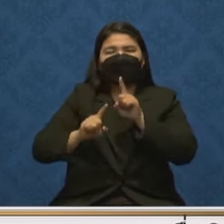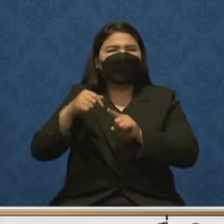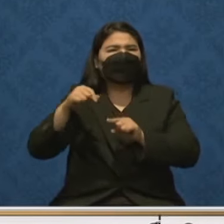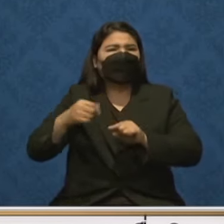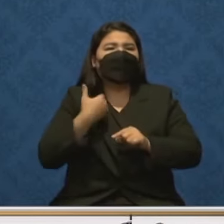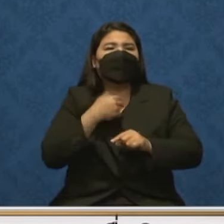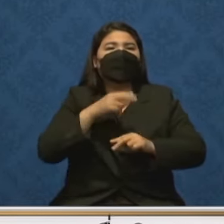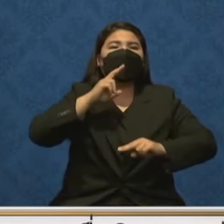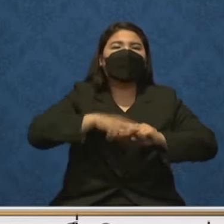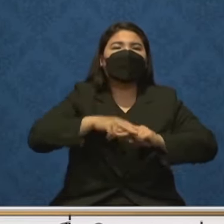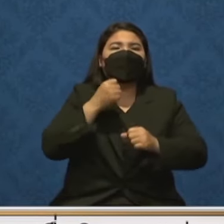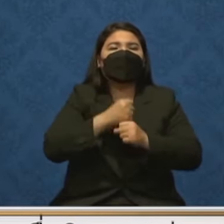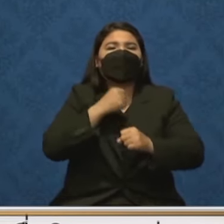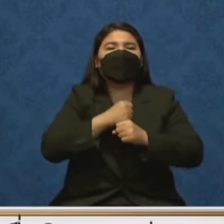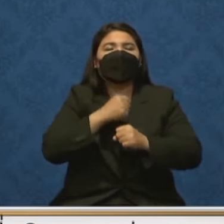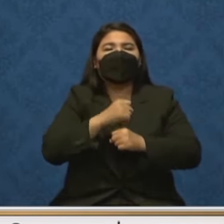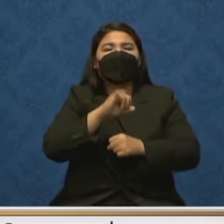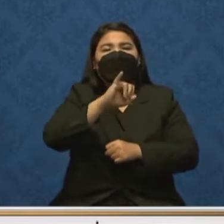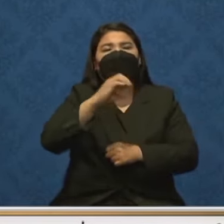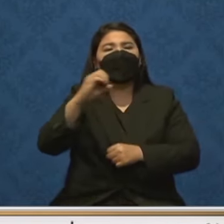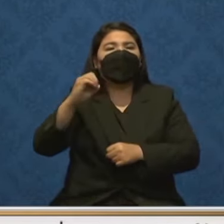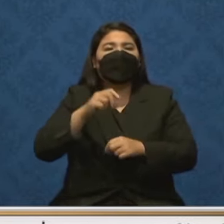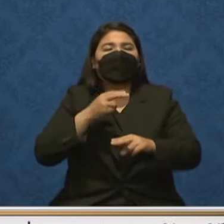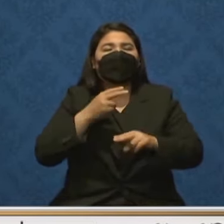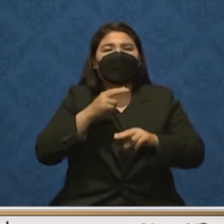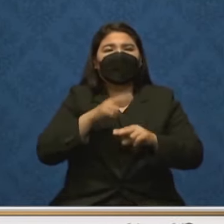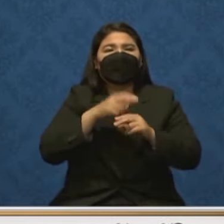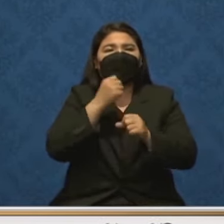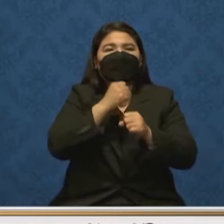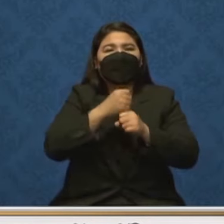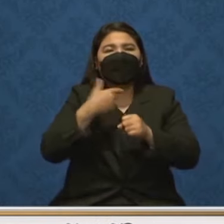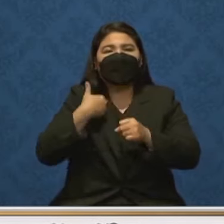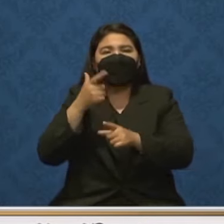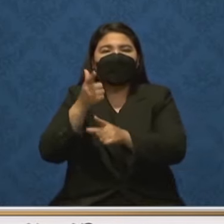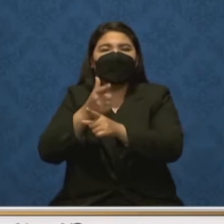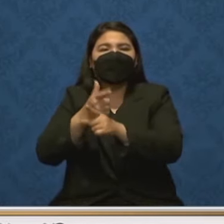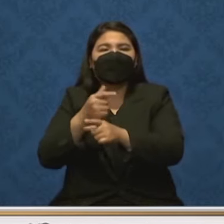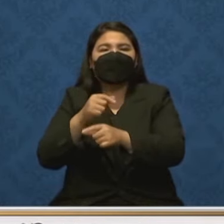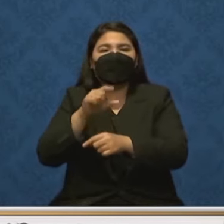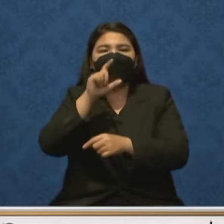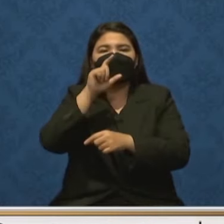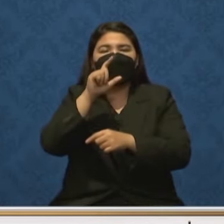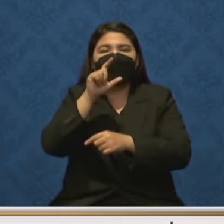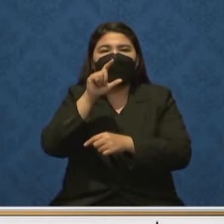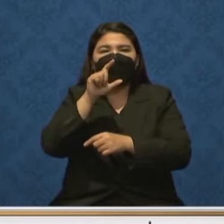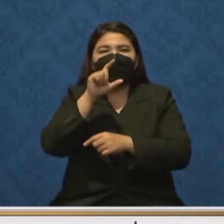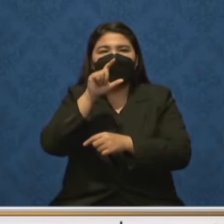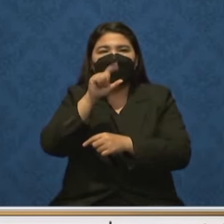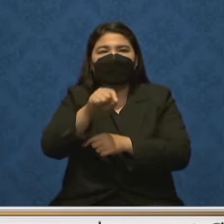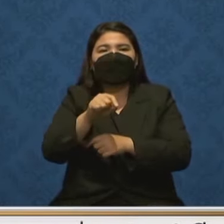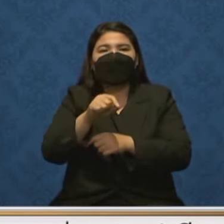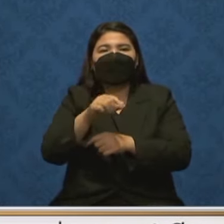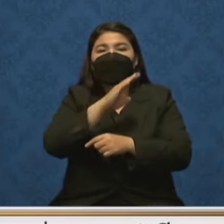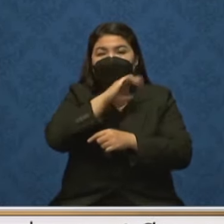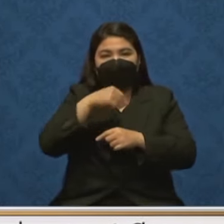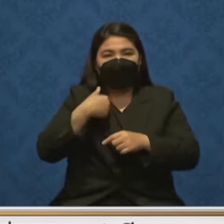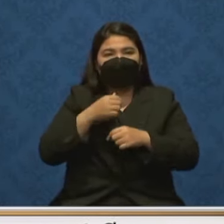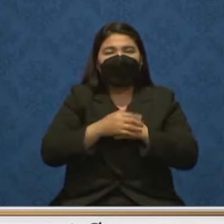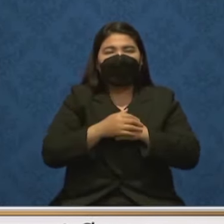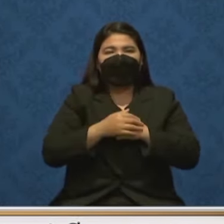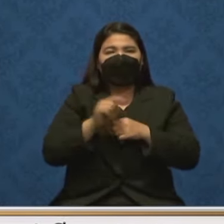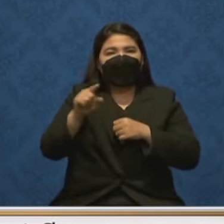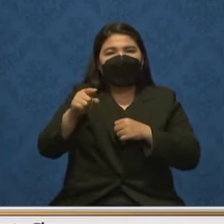นั่งทำ I Oหรือว่าไปการเลี้ยงไก่ให้เจ้านายนะคะถ้าท่านประธาน